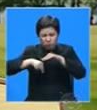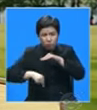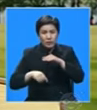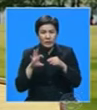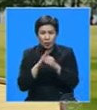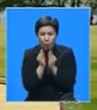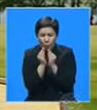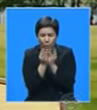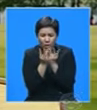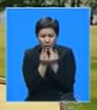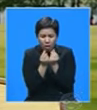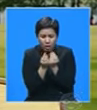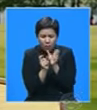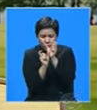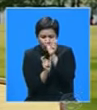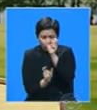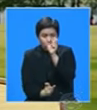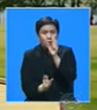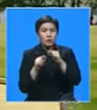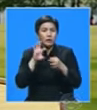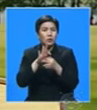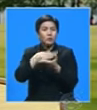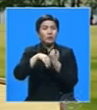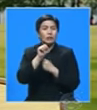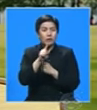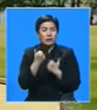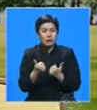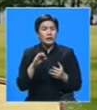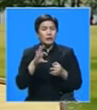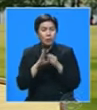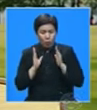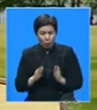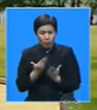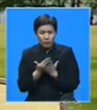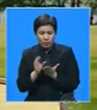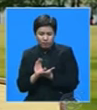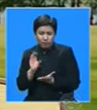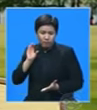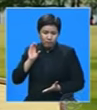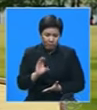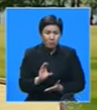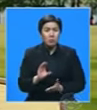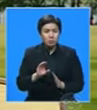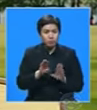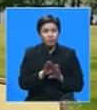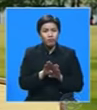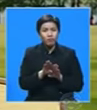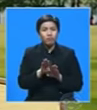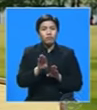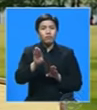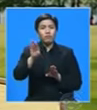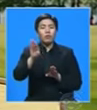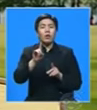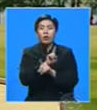ของตัวเลขต่างๆทางด้านเศรษฐกิจก็ยังพบว่าภาพรวมของความเชื่อมั่นนักลงทุนและผู้บริโภคมีแนวโน้มที่ดีขึ้นแต่